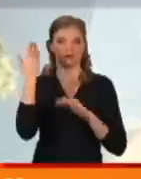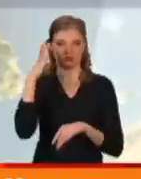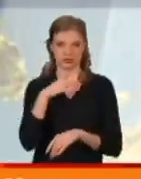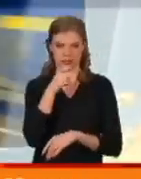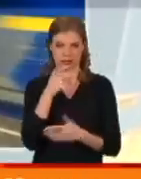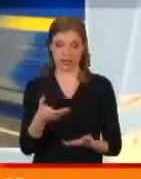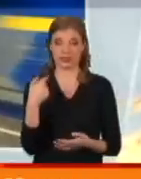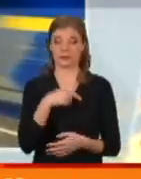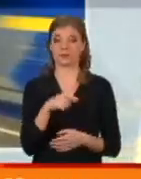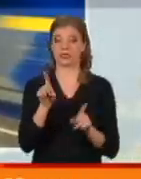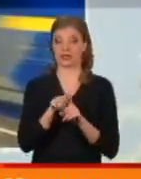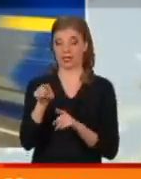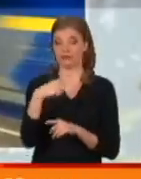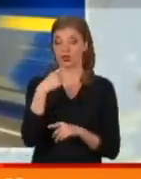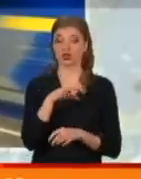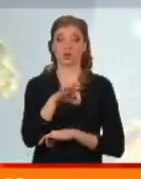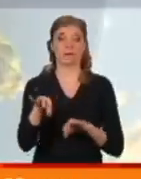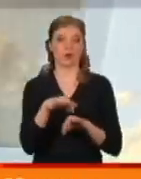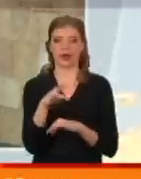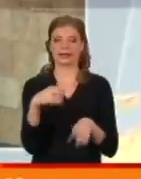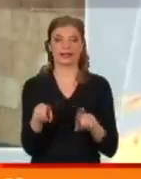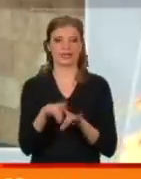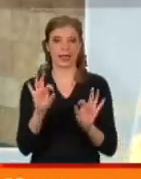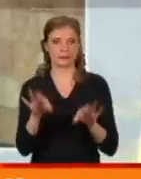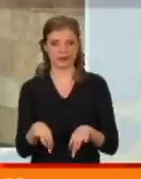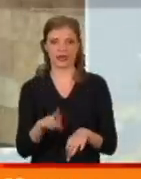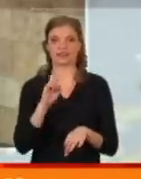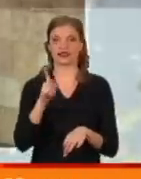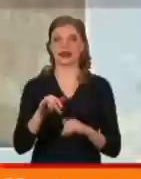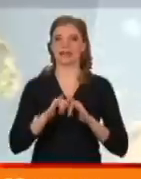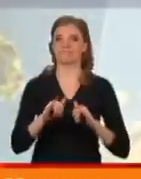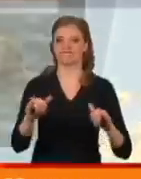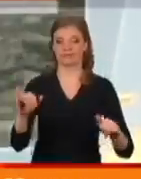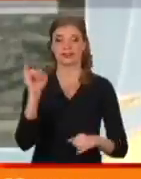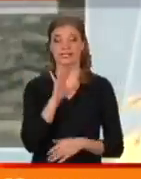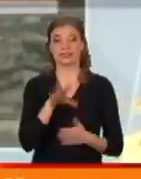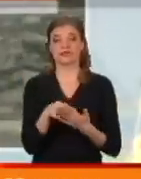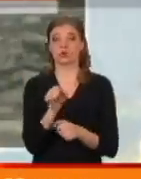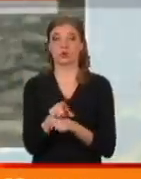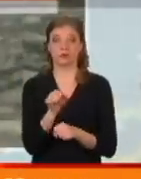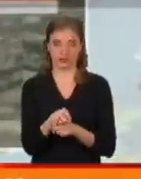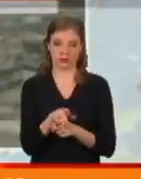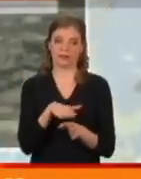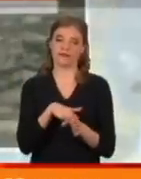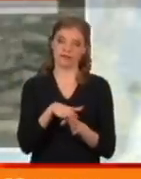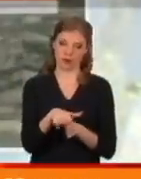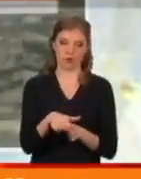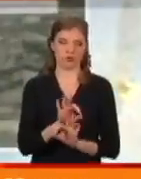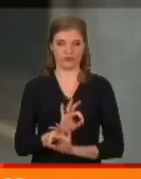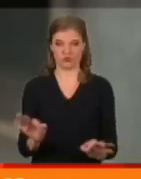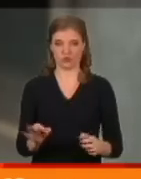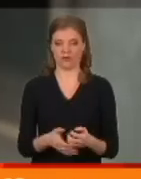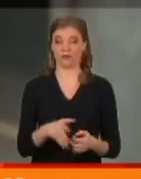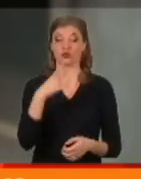Сталіна. Квантовий стрибок Шевченка каже, проект не так мистецький, як просвітницький. І свою місію він виконував